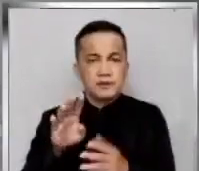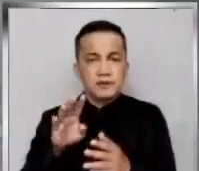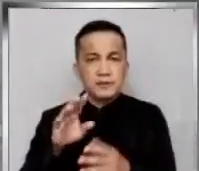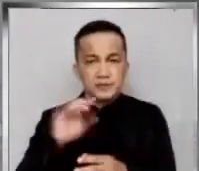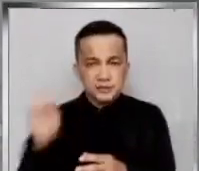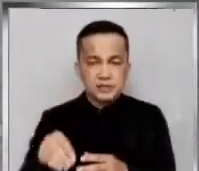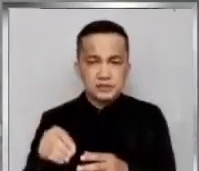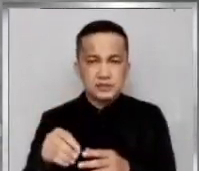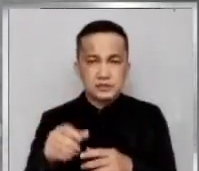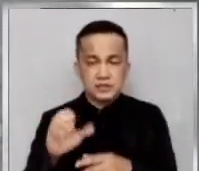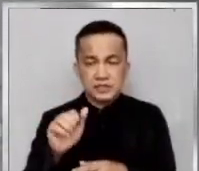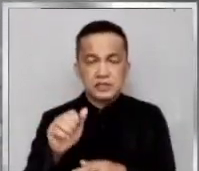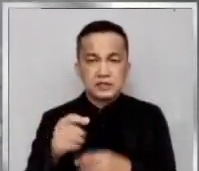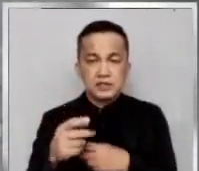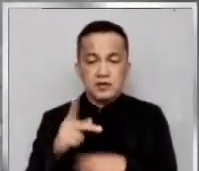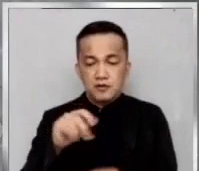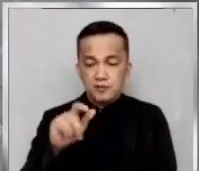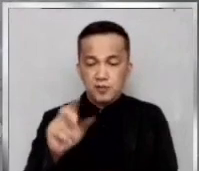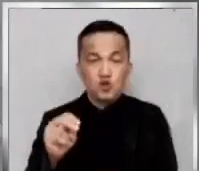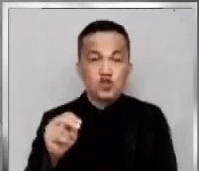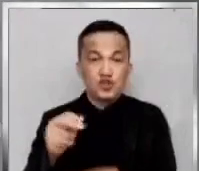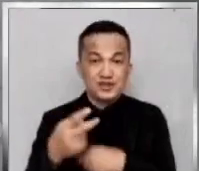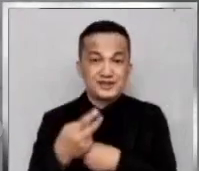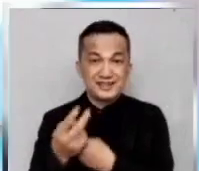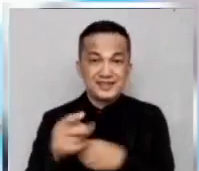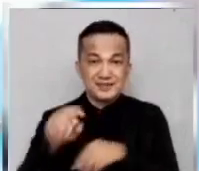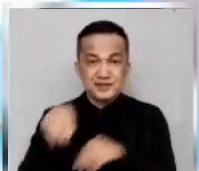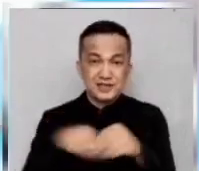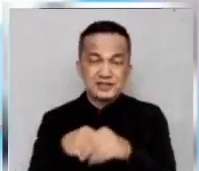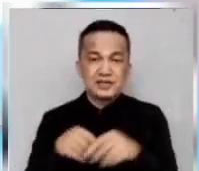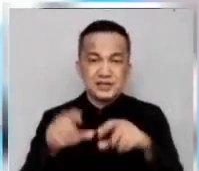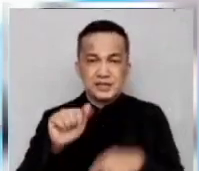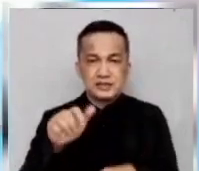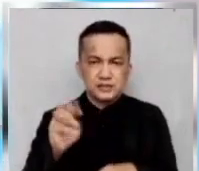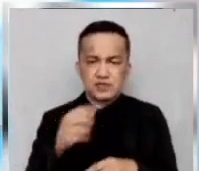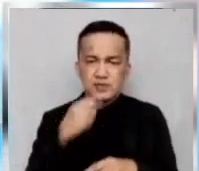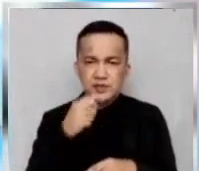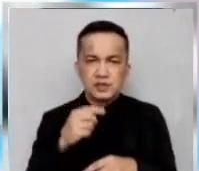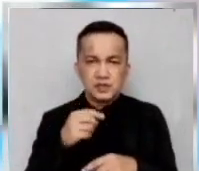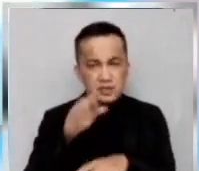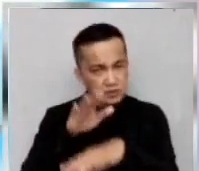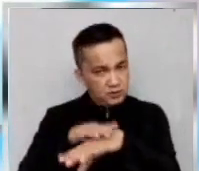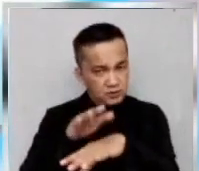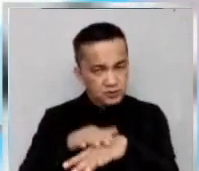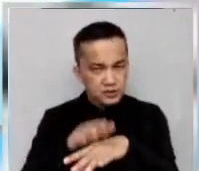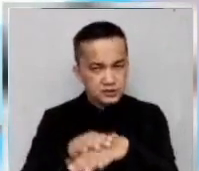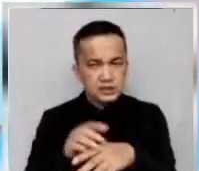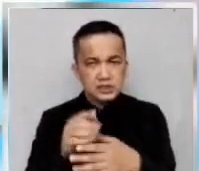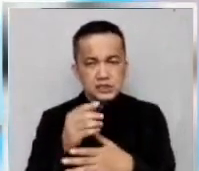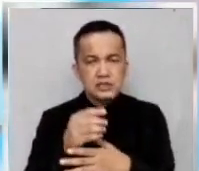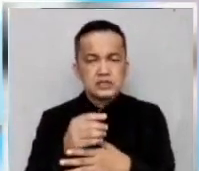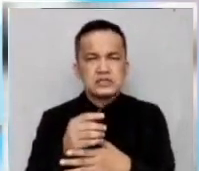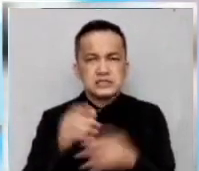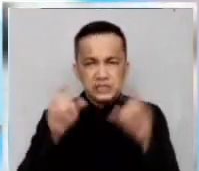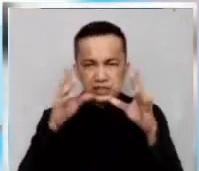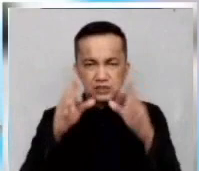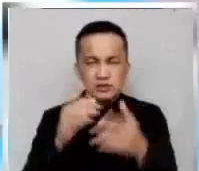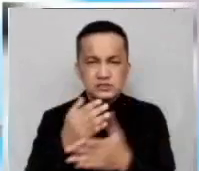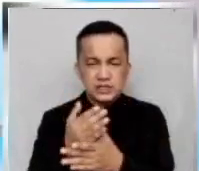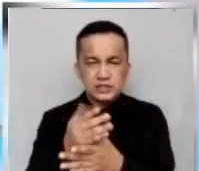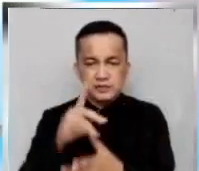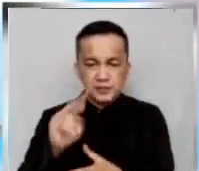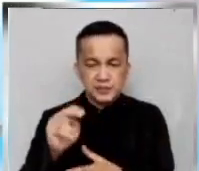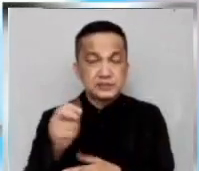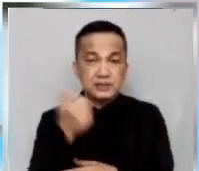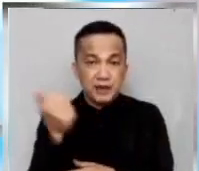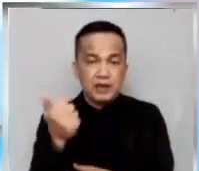card. Nag-abiso ang BSP sa lahat na delikadong ibahagi ang ATM card at personal identification number o PIN sa iba.